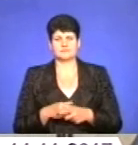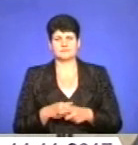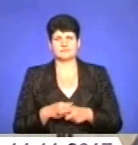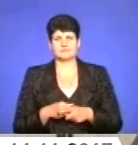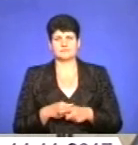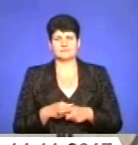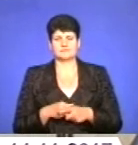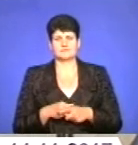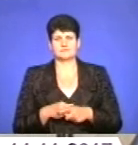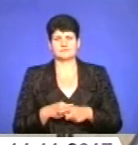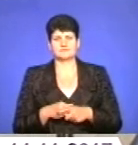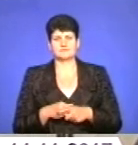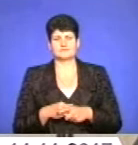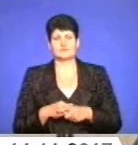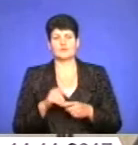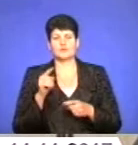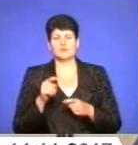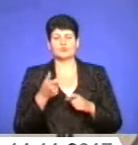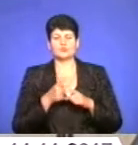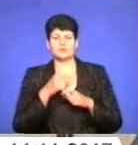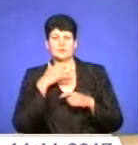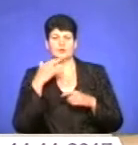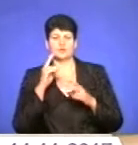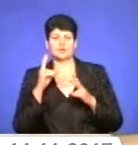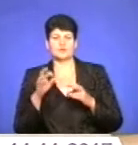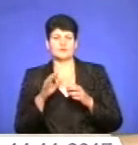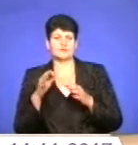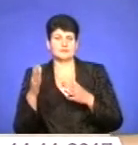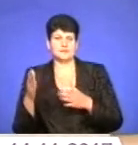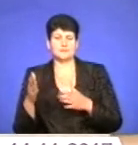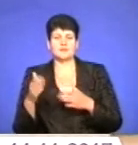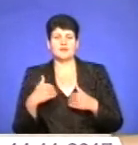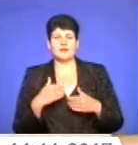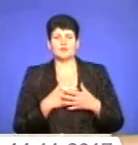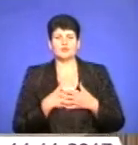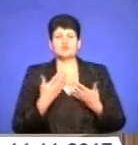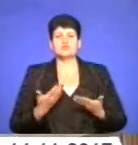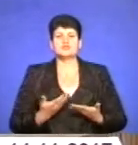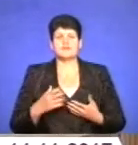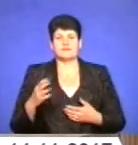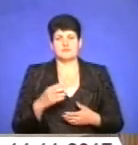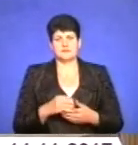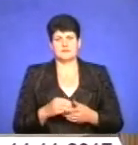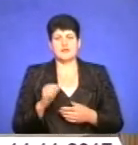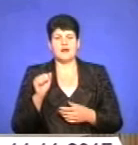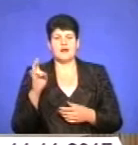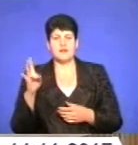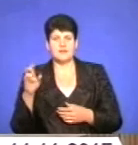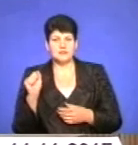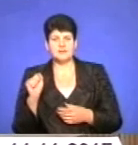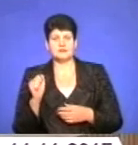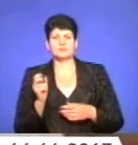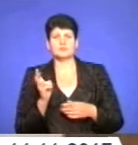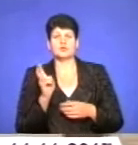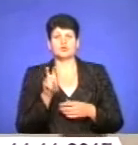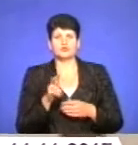Тоді дворики, допустимо, дуже багато хто вишиває. Я люблю живе все. Анна – одна із відвідувачів